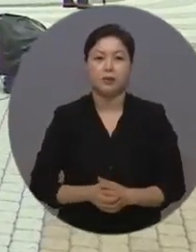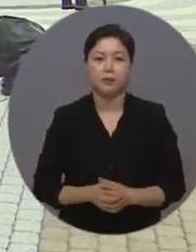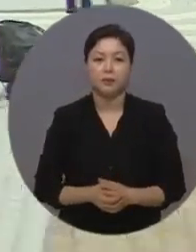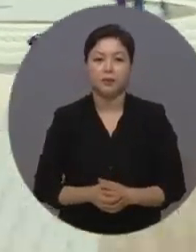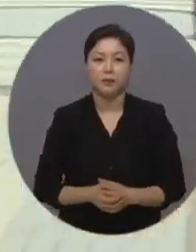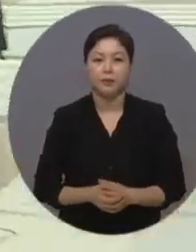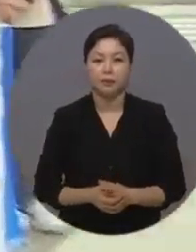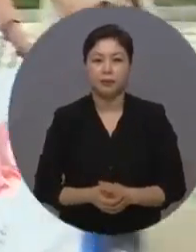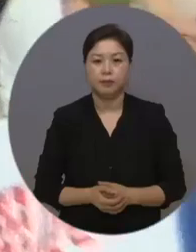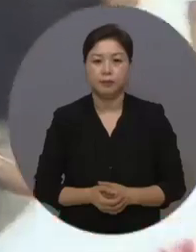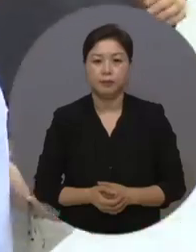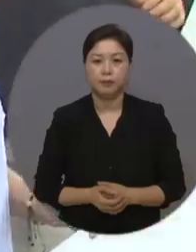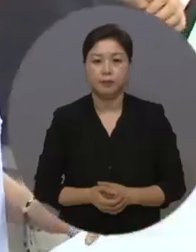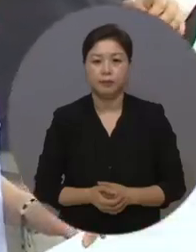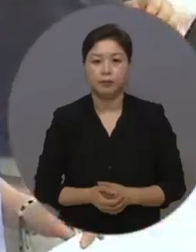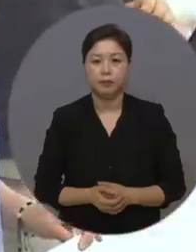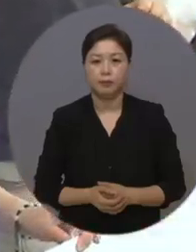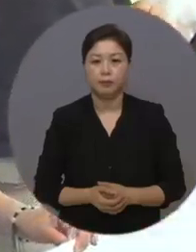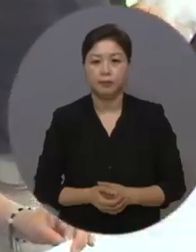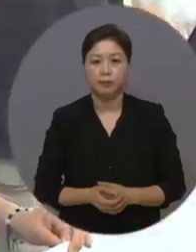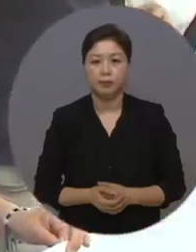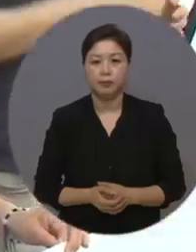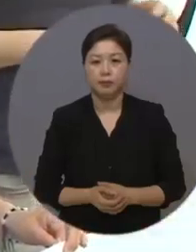복지 tv 뉴스 버섯 용입니다